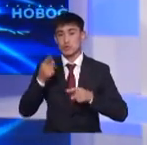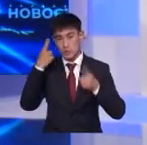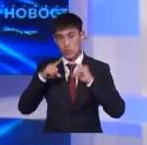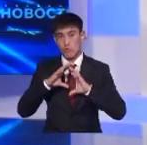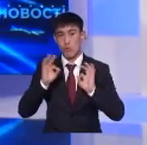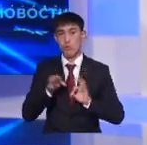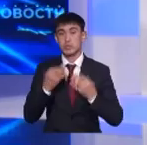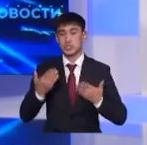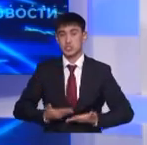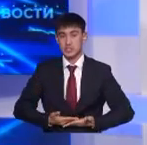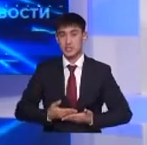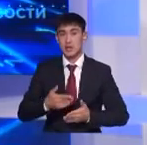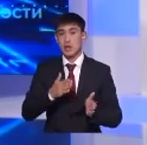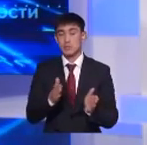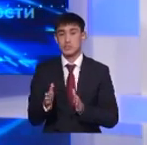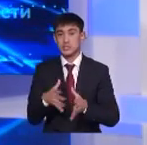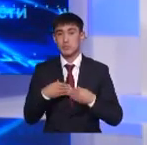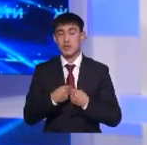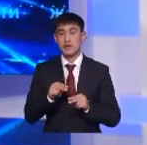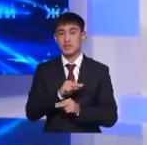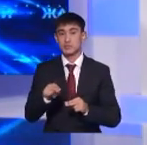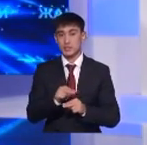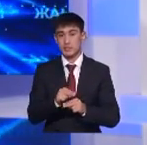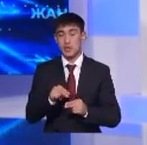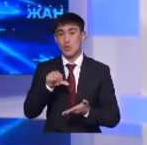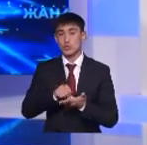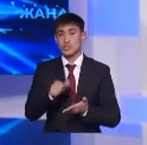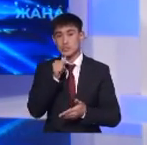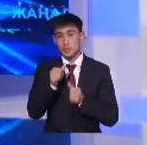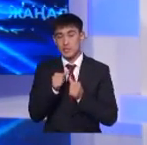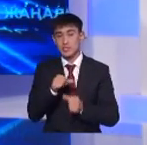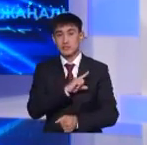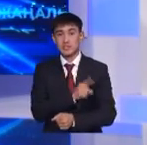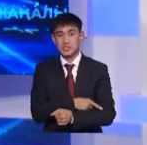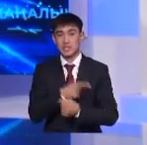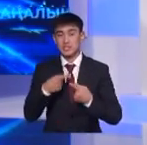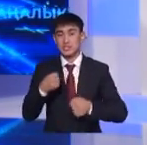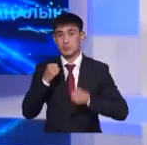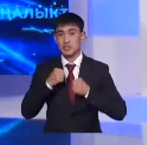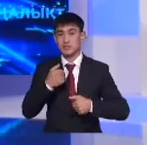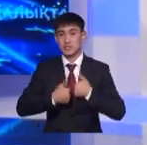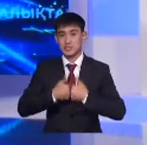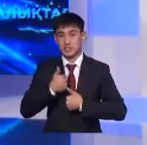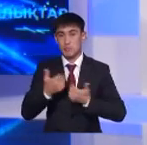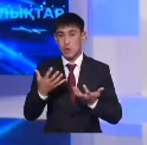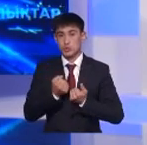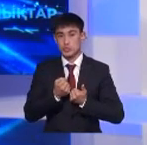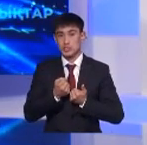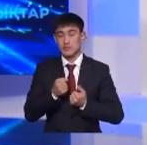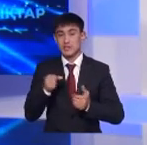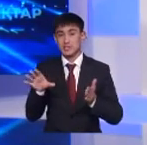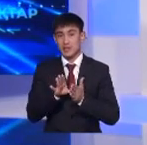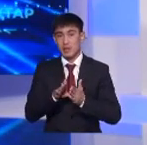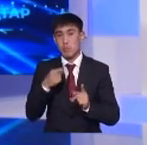здорового образа жизни и гармоничного семейного воспитания. Участники испытали свои силы в различных спортивных состязаниях, получив